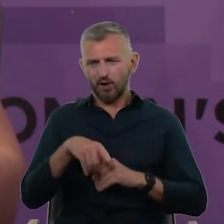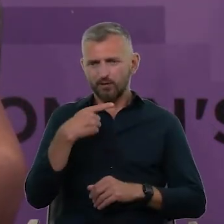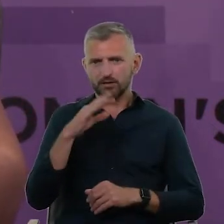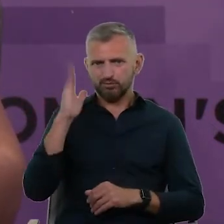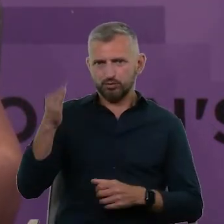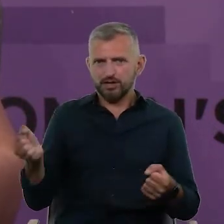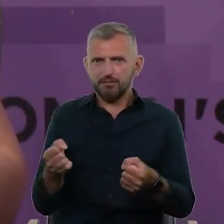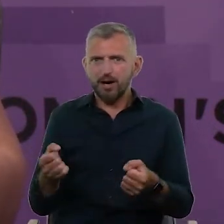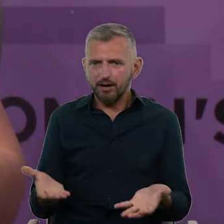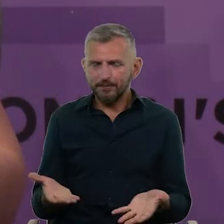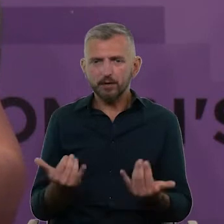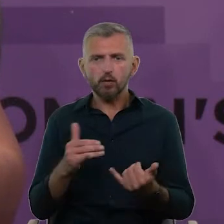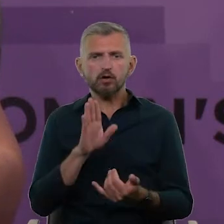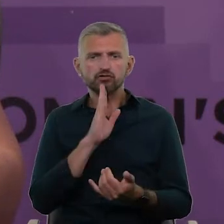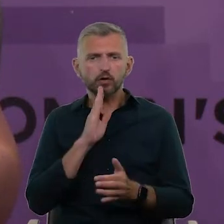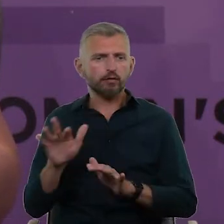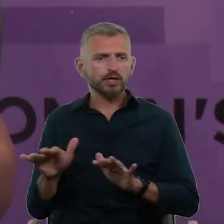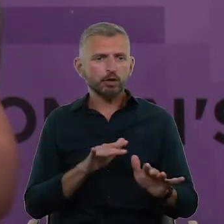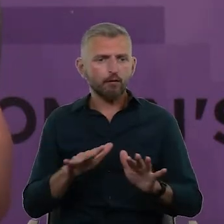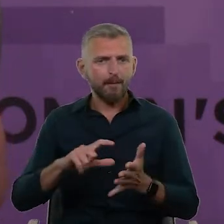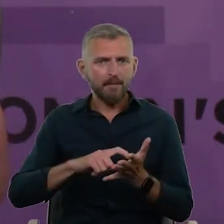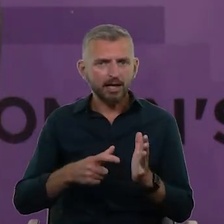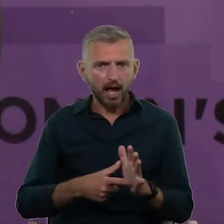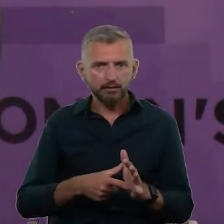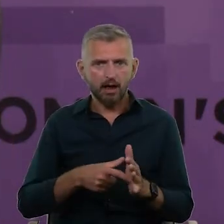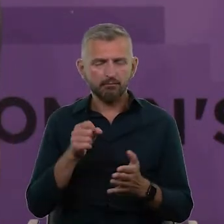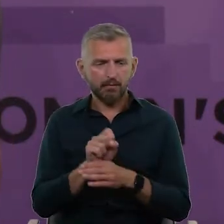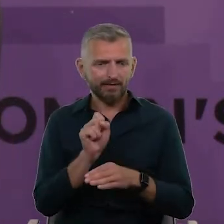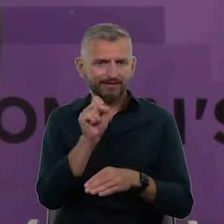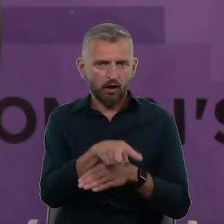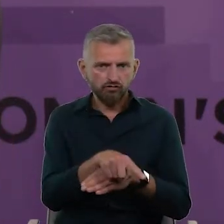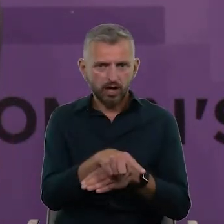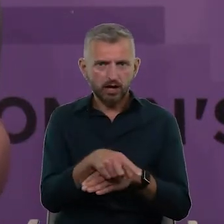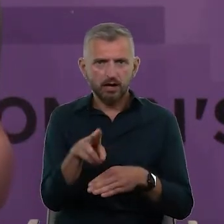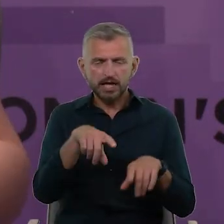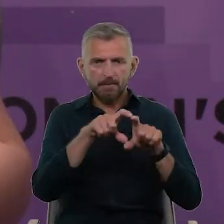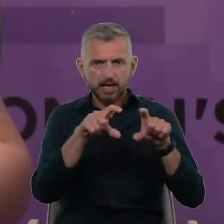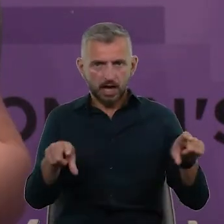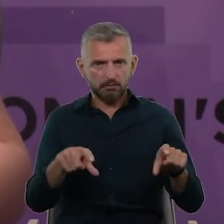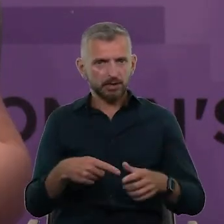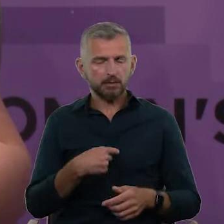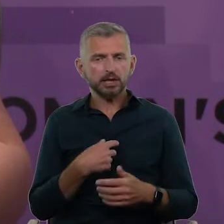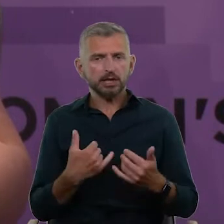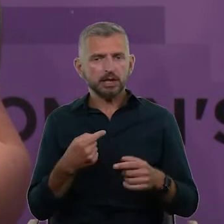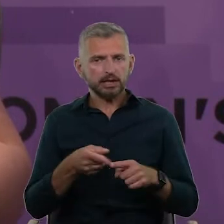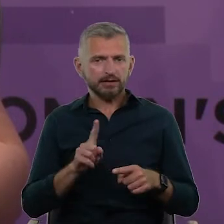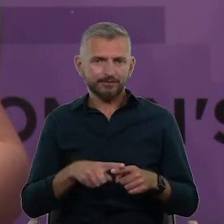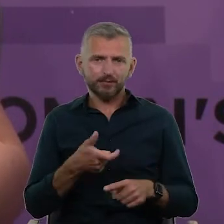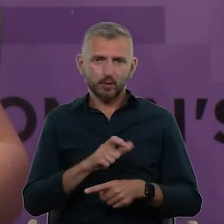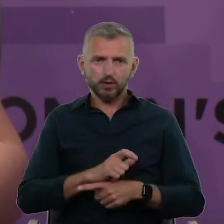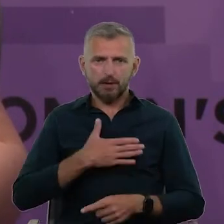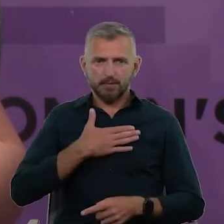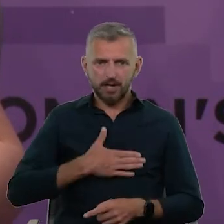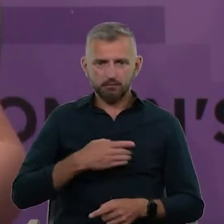І сьогодні жіноча ділова палата, вона вже назначила департамент, і мені це дуже